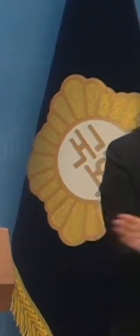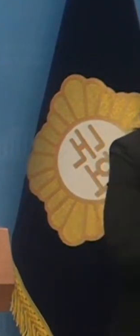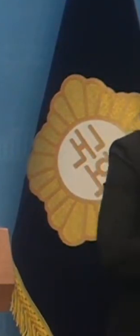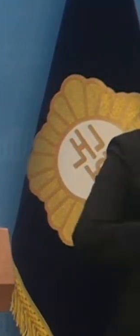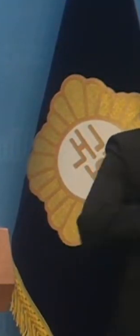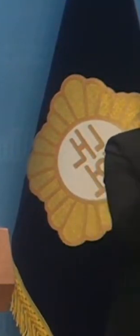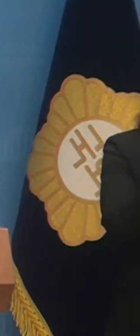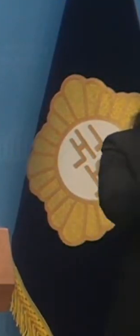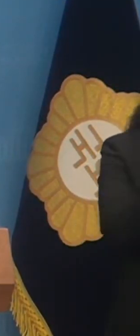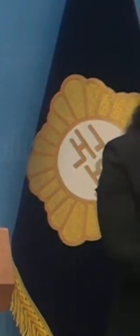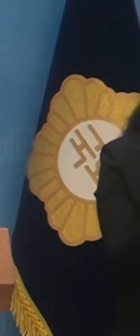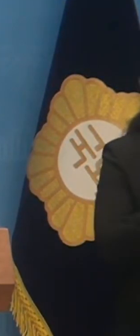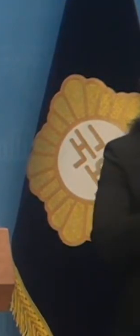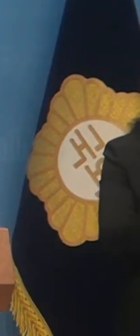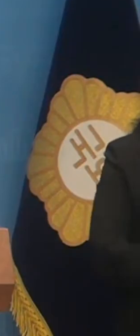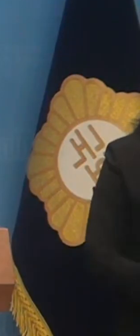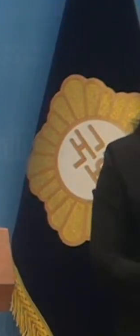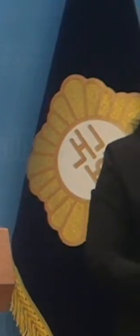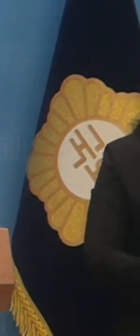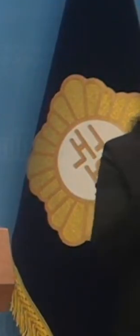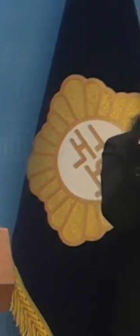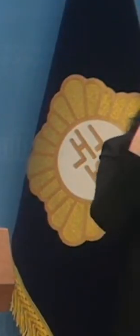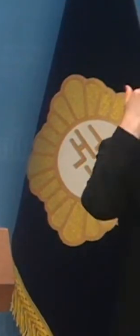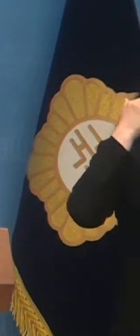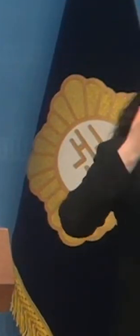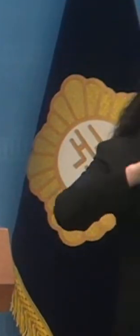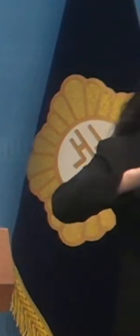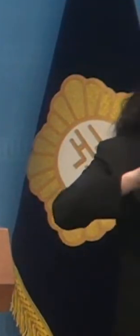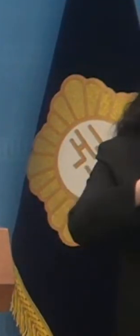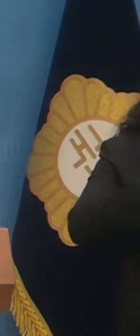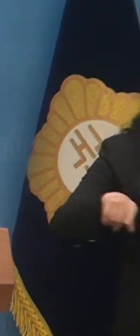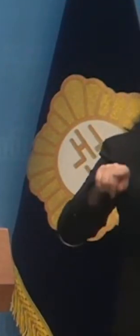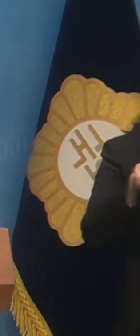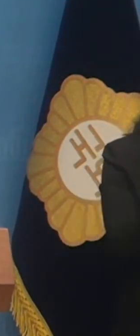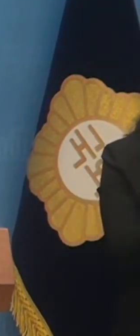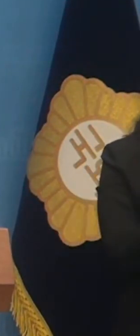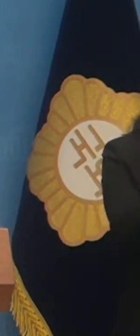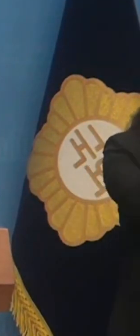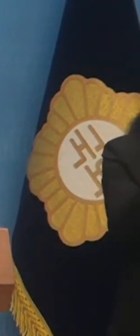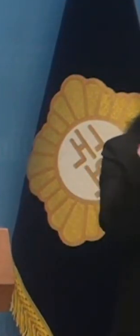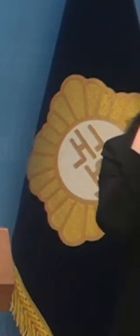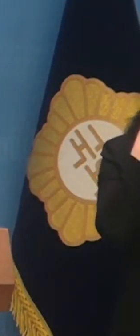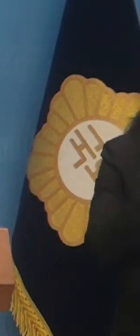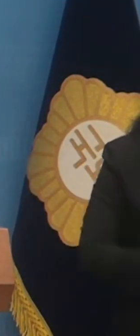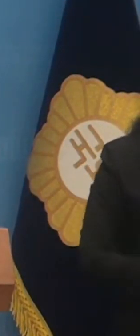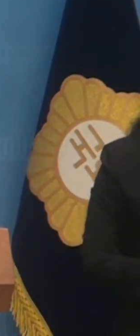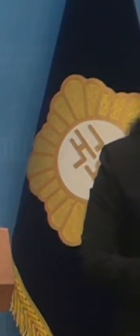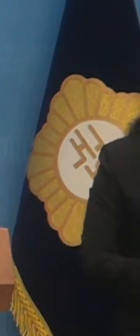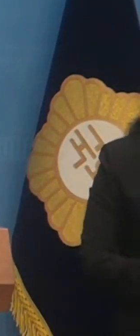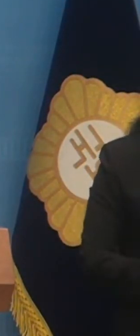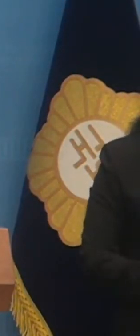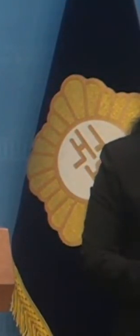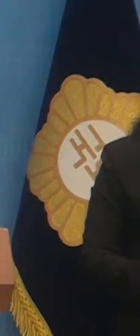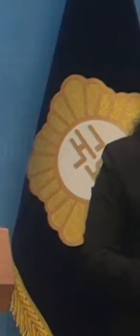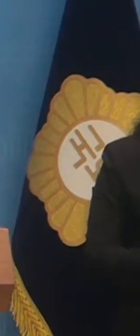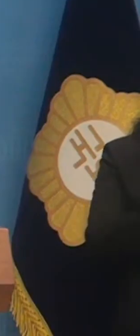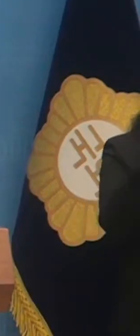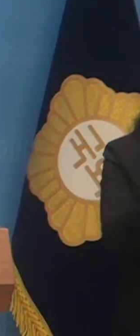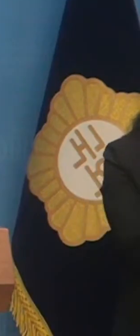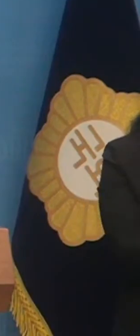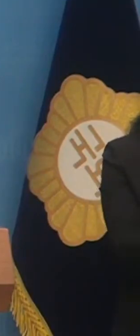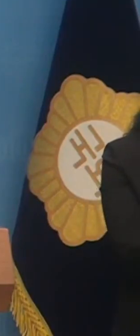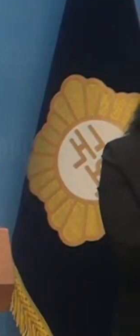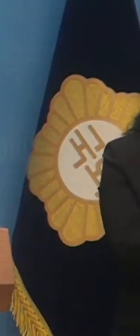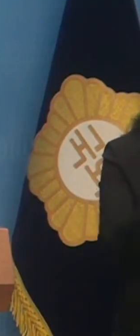완성하는 마중물이 될 것입니다. 새로운 대한민국으로 함께 이뤄갑시다. 대표 진보정당의